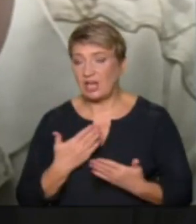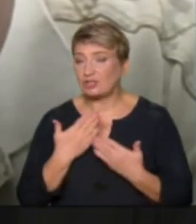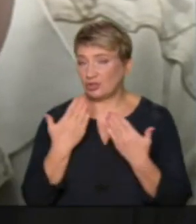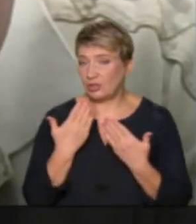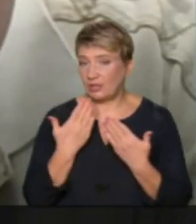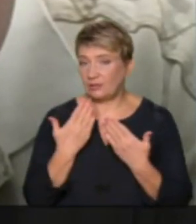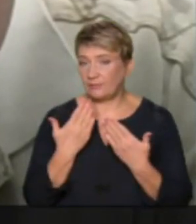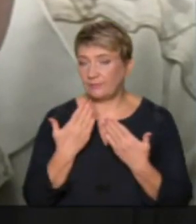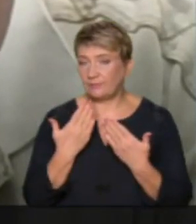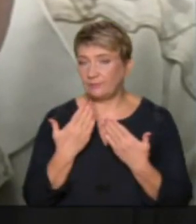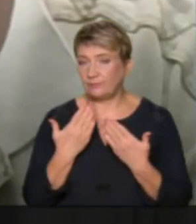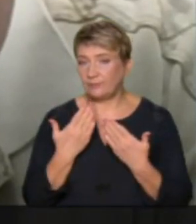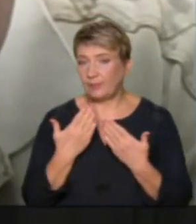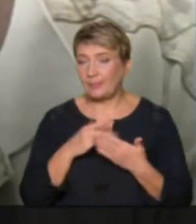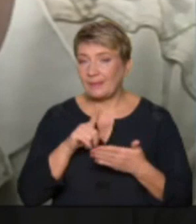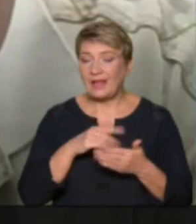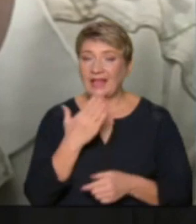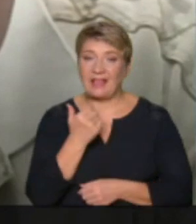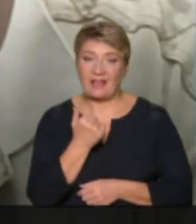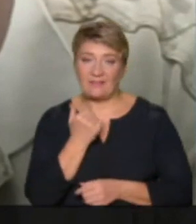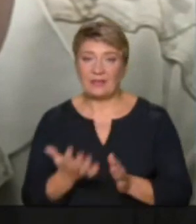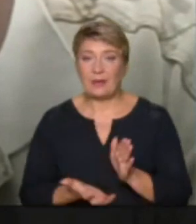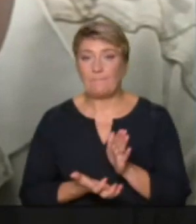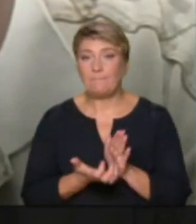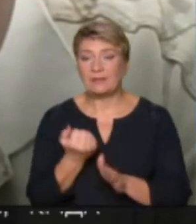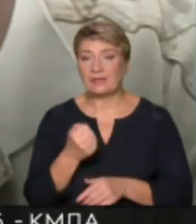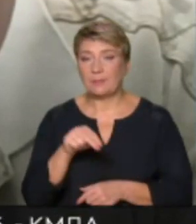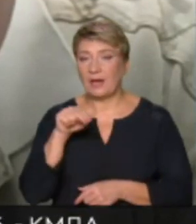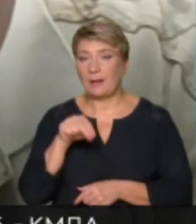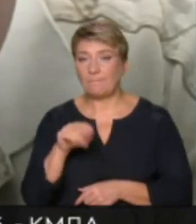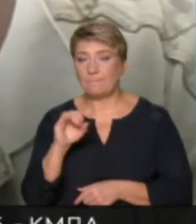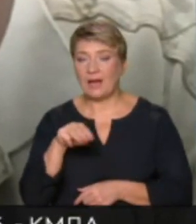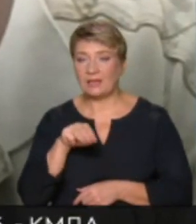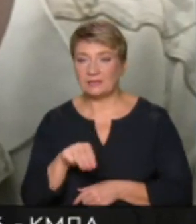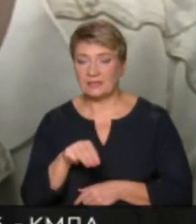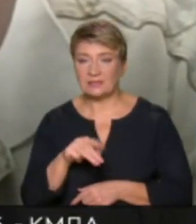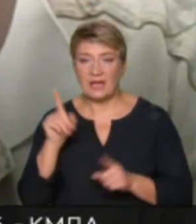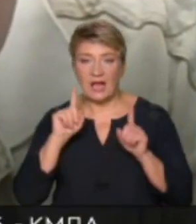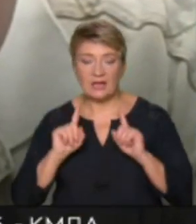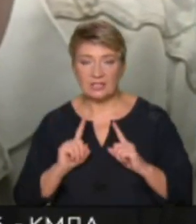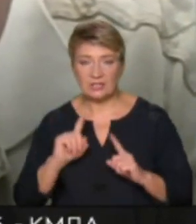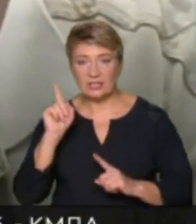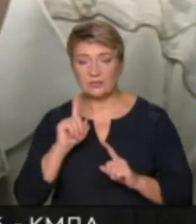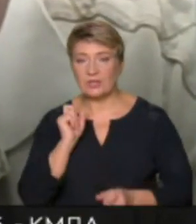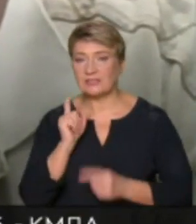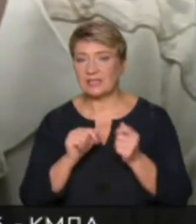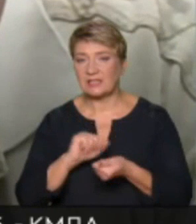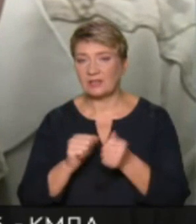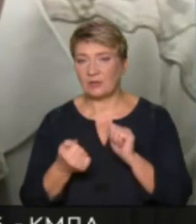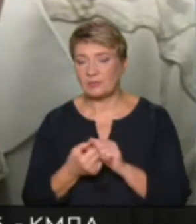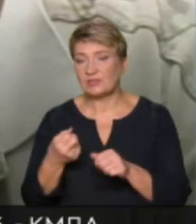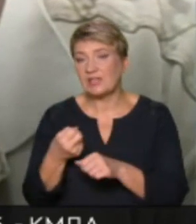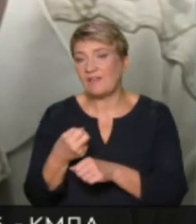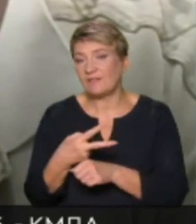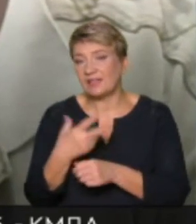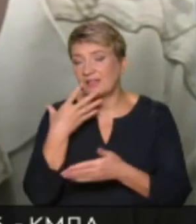що ортодоксальні євреї Єрусалиму підтримали Палестину. Більш того, ортодокси закидали каміннями, вигнали зі свого